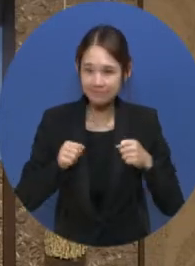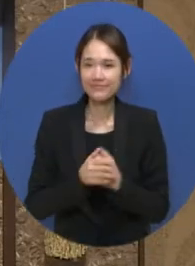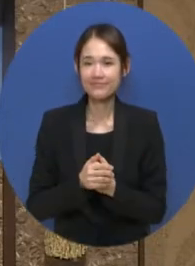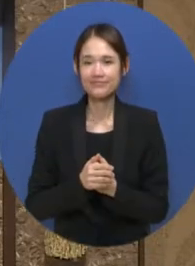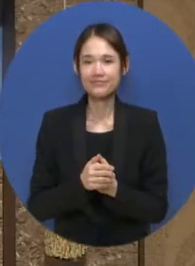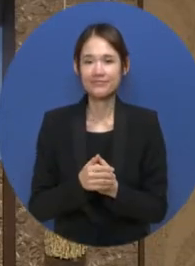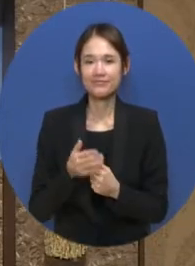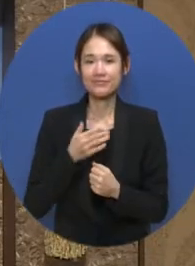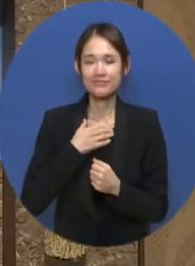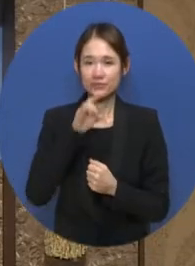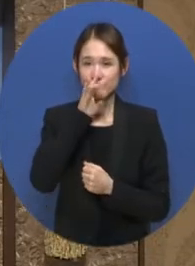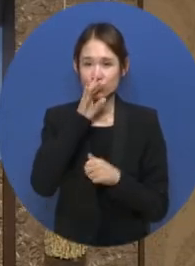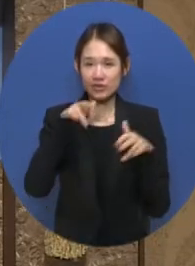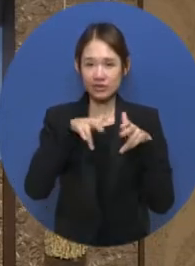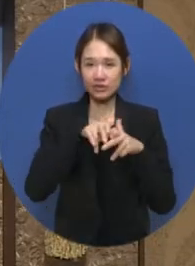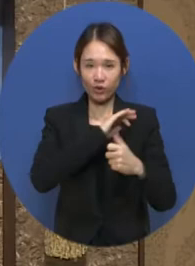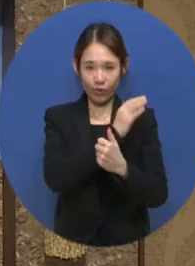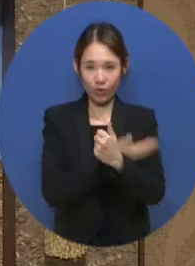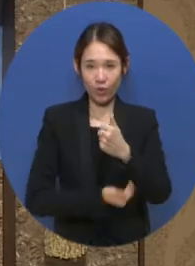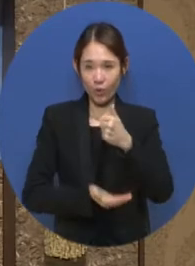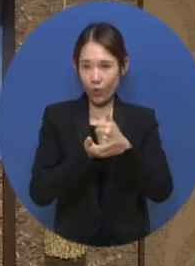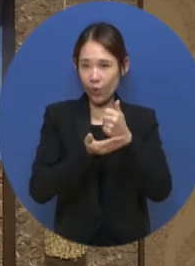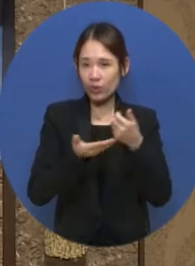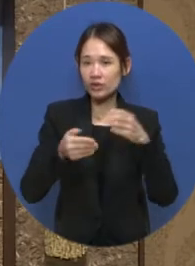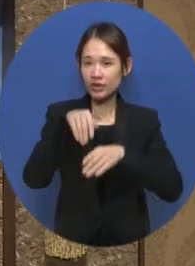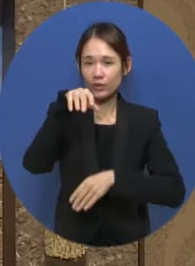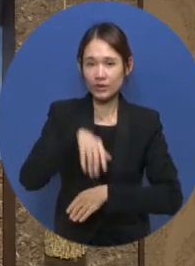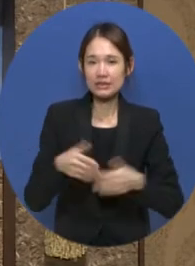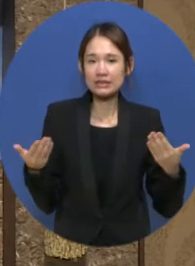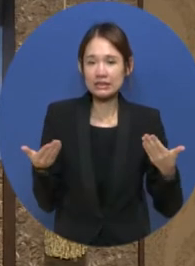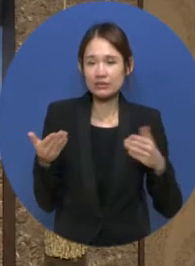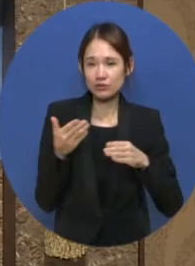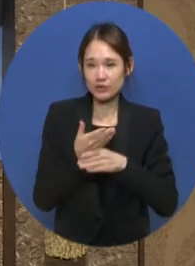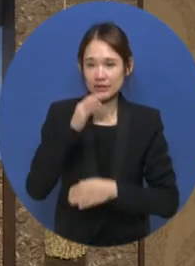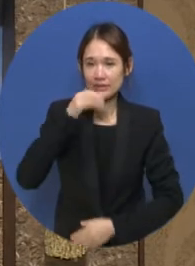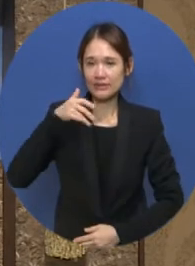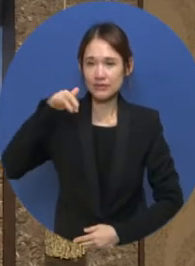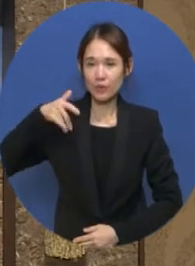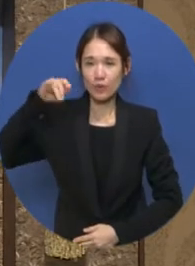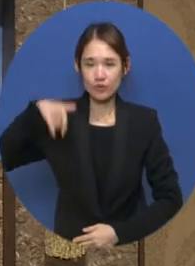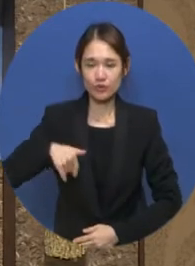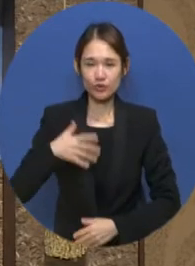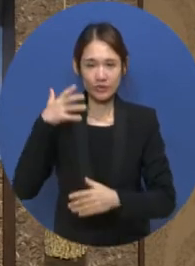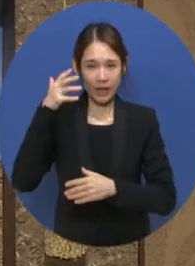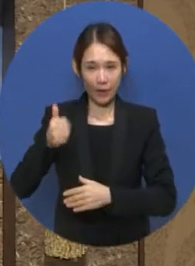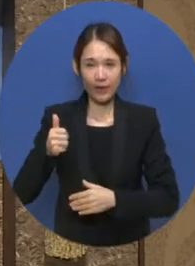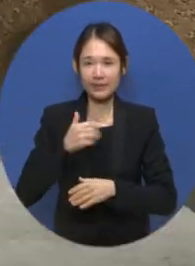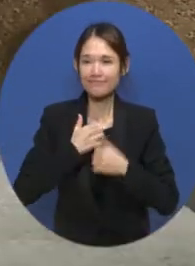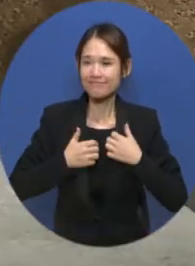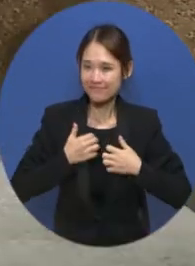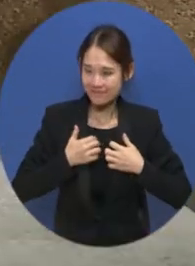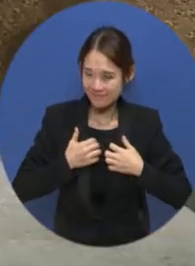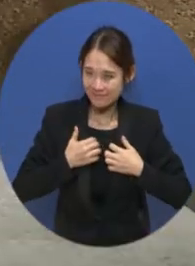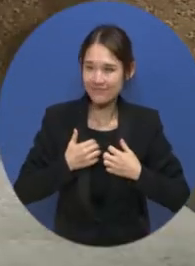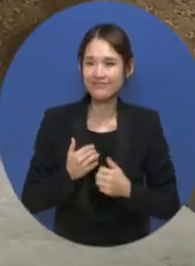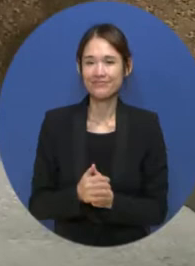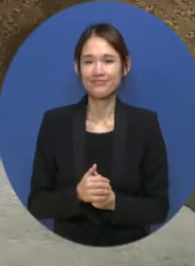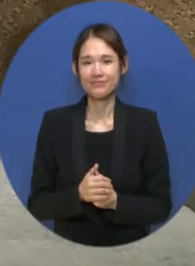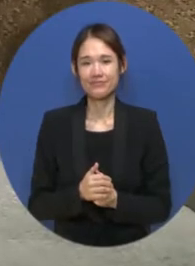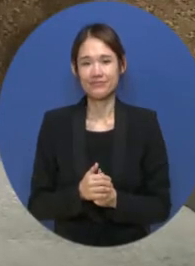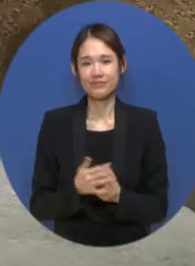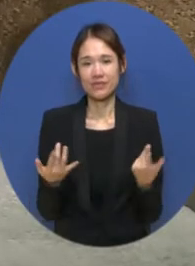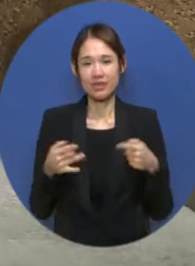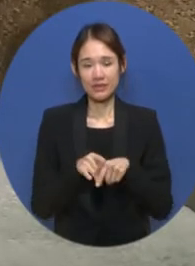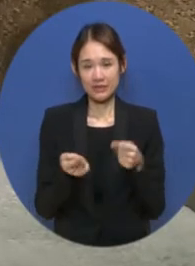안녕하세요 중앙 장애인 그리고 모 기관에서 일하고 있는 은 정 군 관 장 이라고 합니다 네 반갑습니 더 네 반갑습니다 그렇게